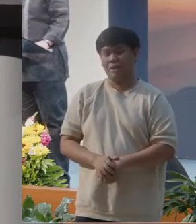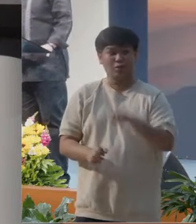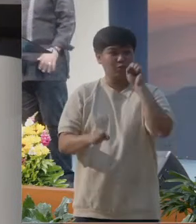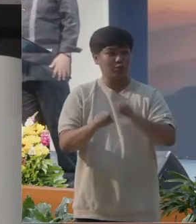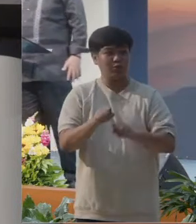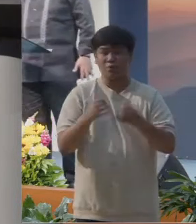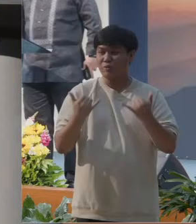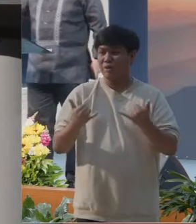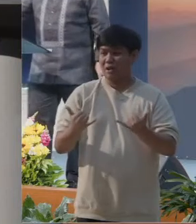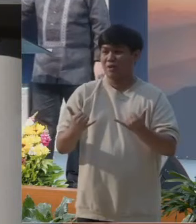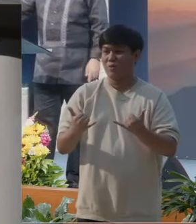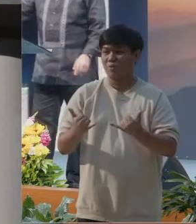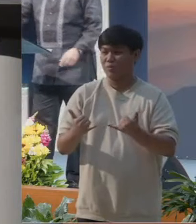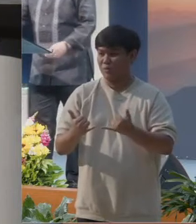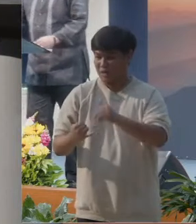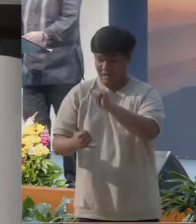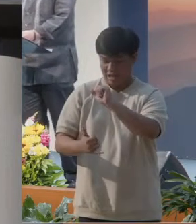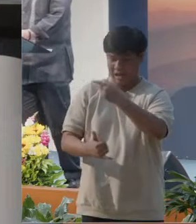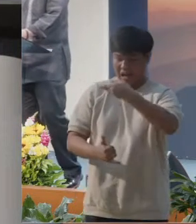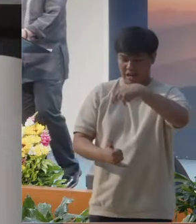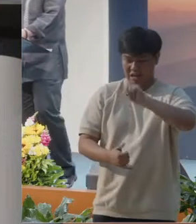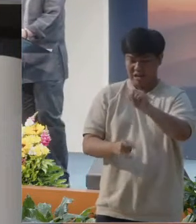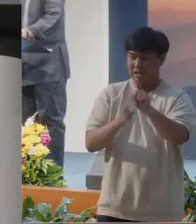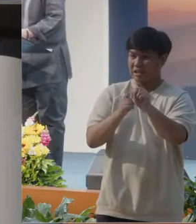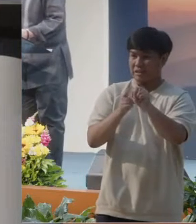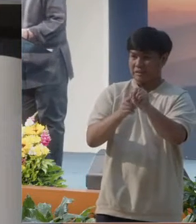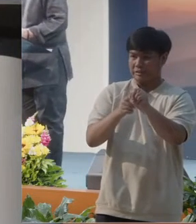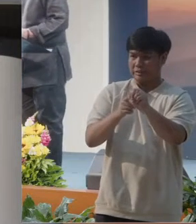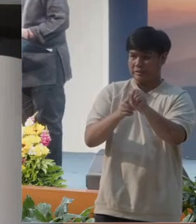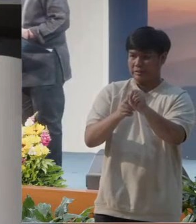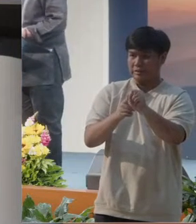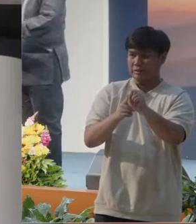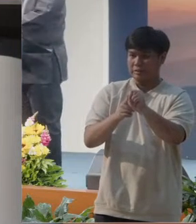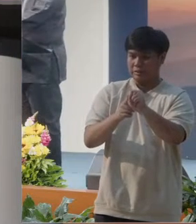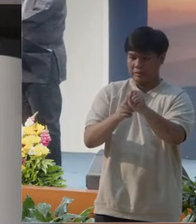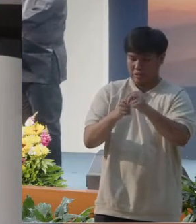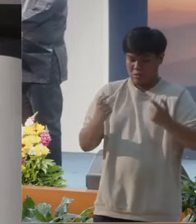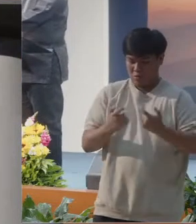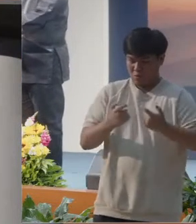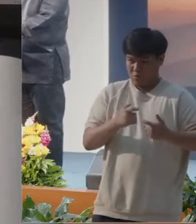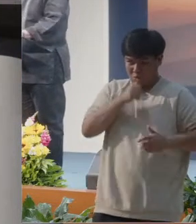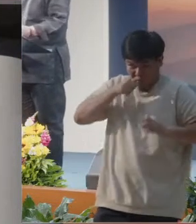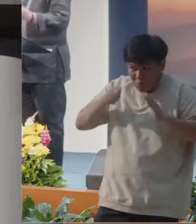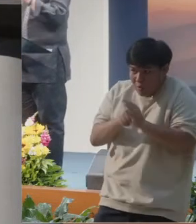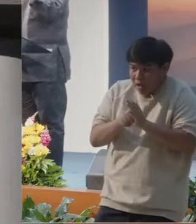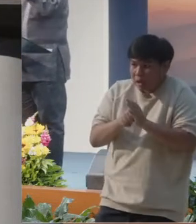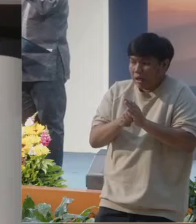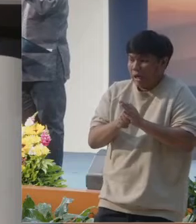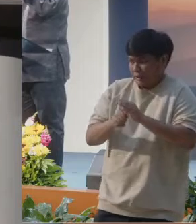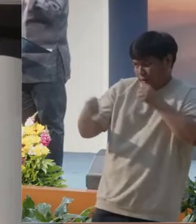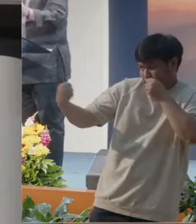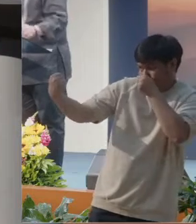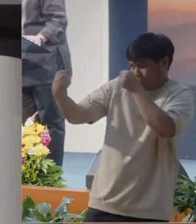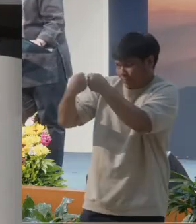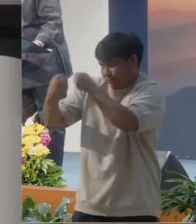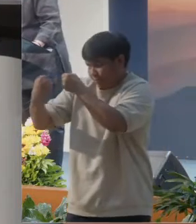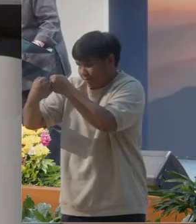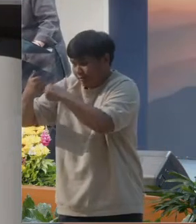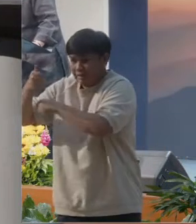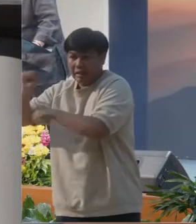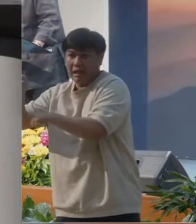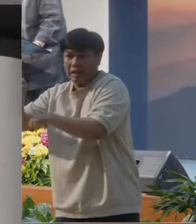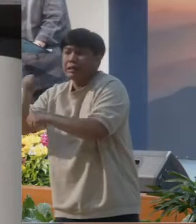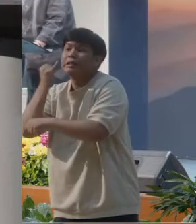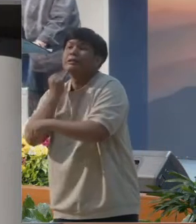Kaya nga po, dahil dun sa kanyang pagsuway, natalo ang Israel. Tumanggap ng pagkatalo